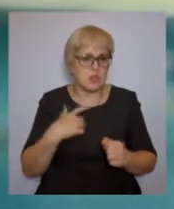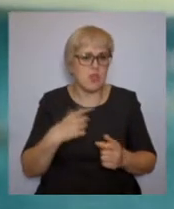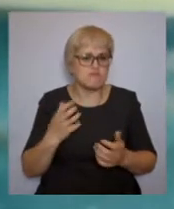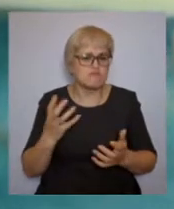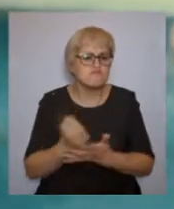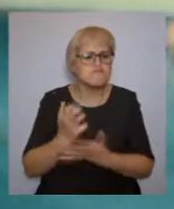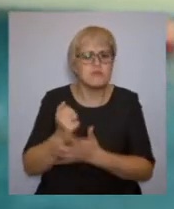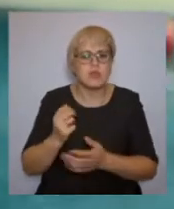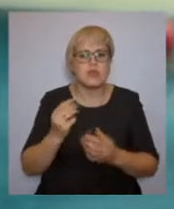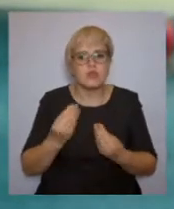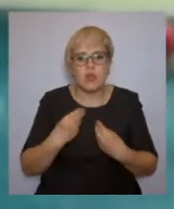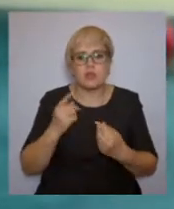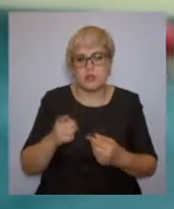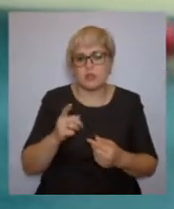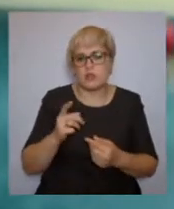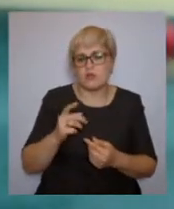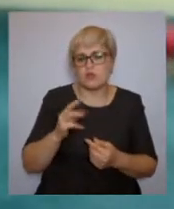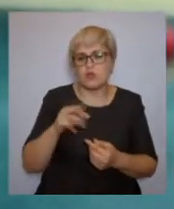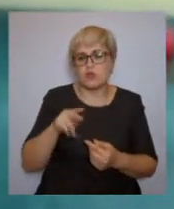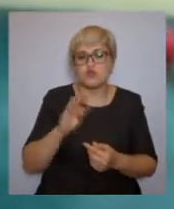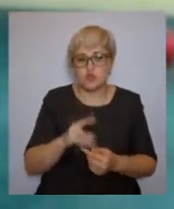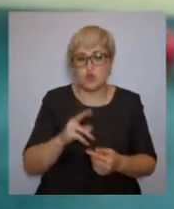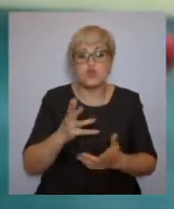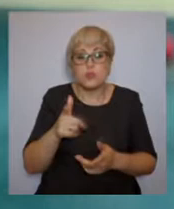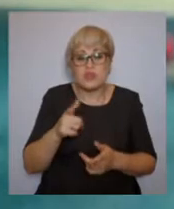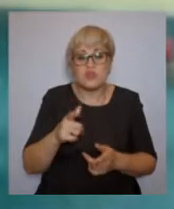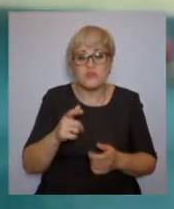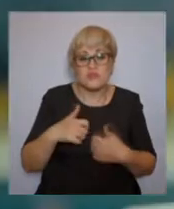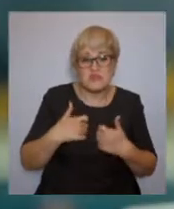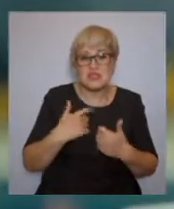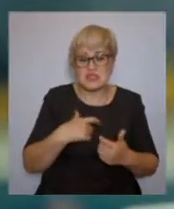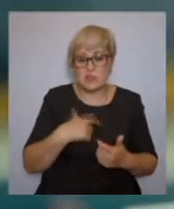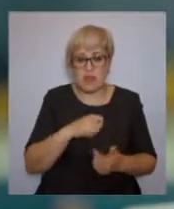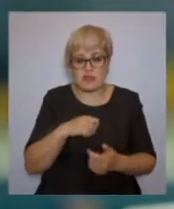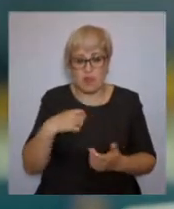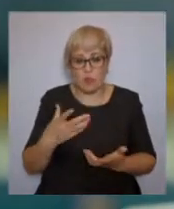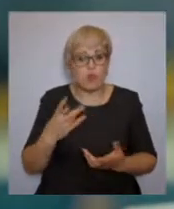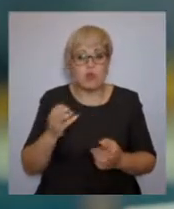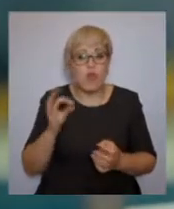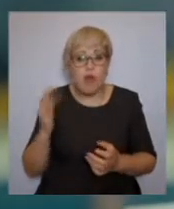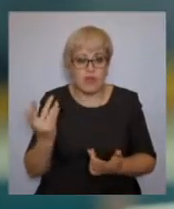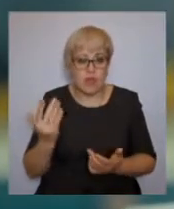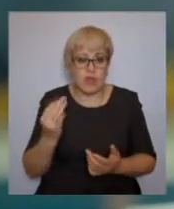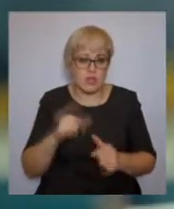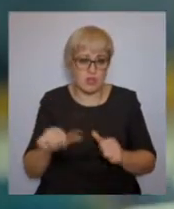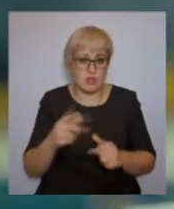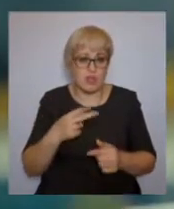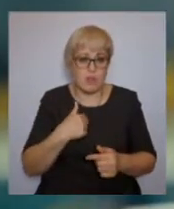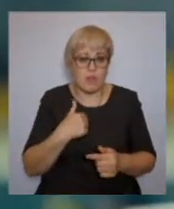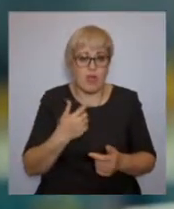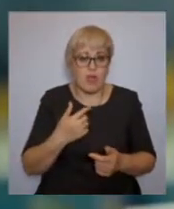находила слова дело которым могла тебя подбодрить дать себе тот толчок чтобы ты